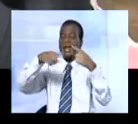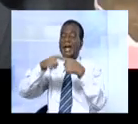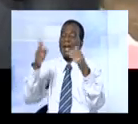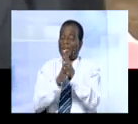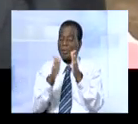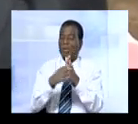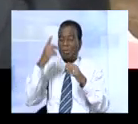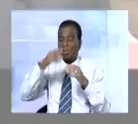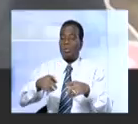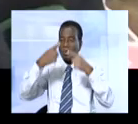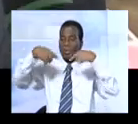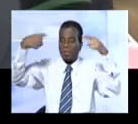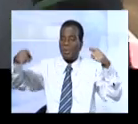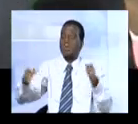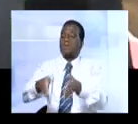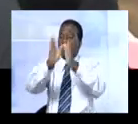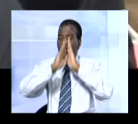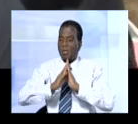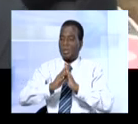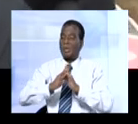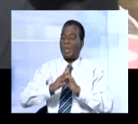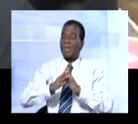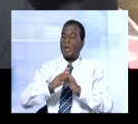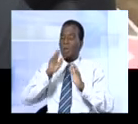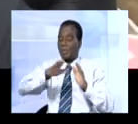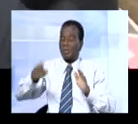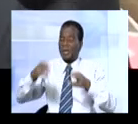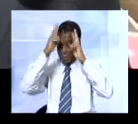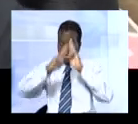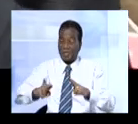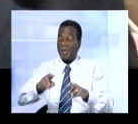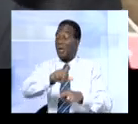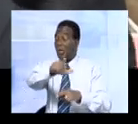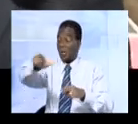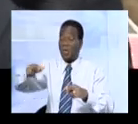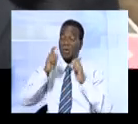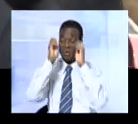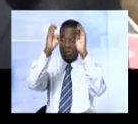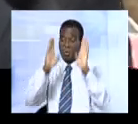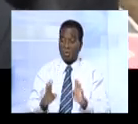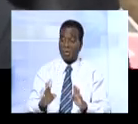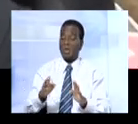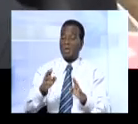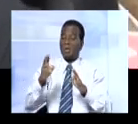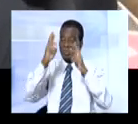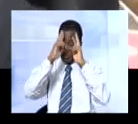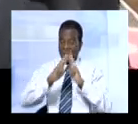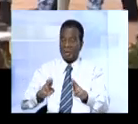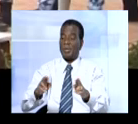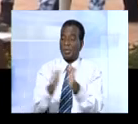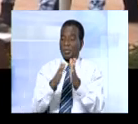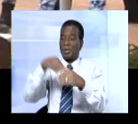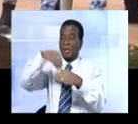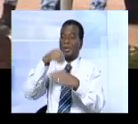nous réussissions. Je demande aux enfants de respecter leur maître, de respecter leur éducateur, de respecter les établissements dans lesquels ils